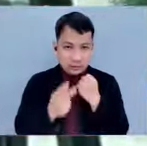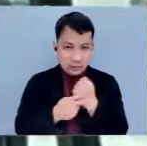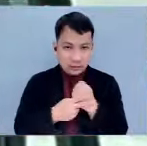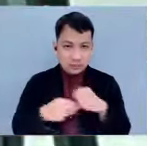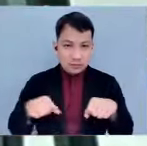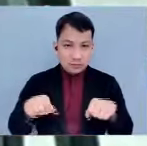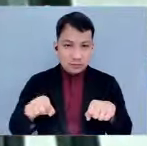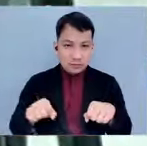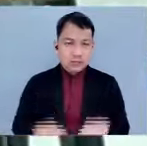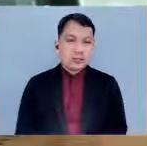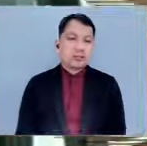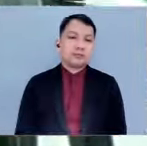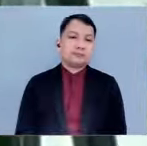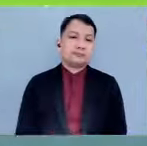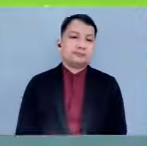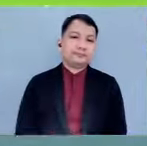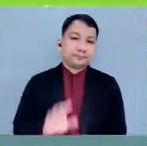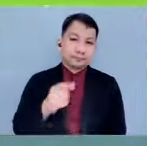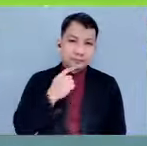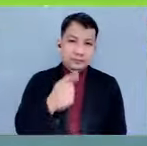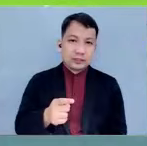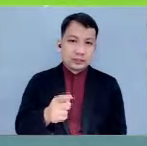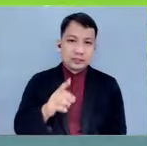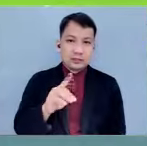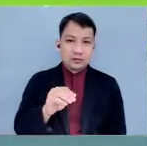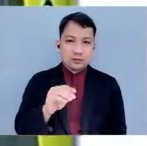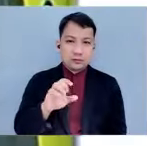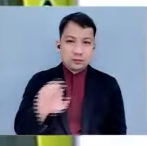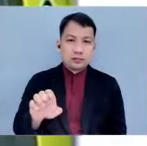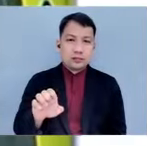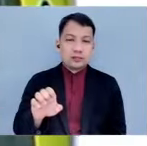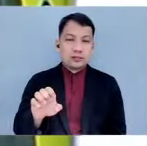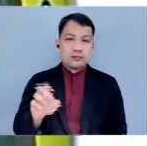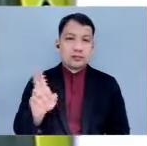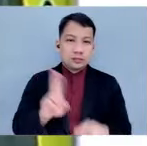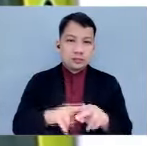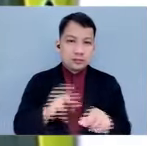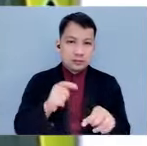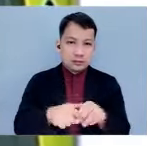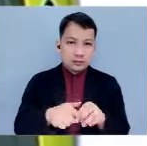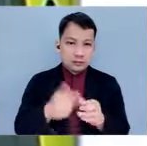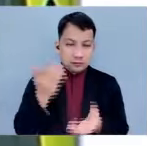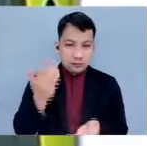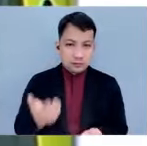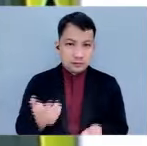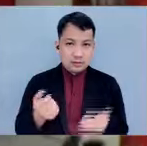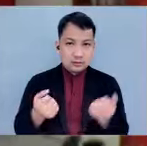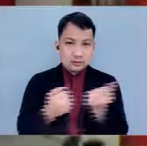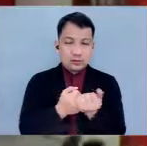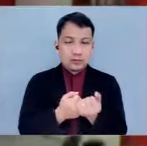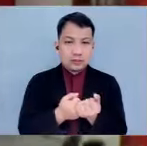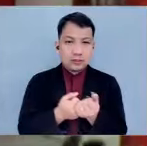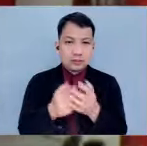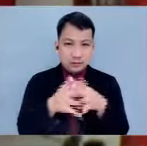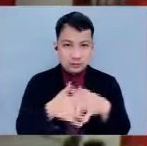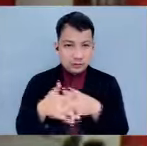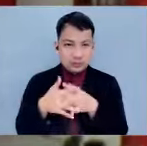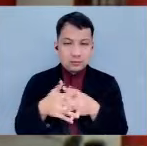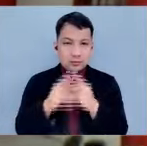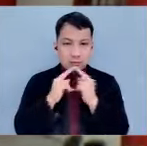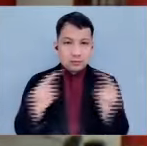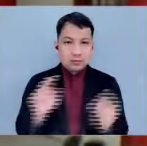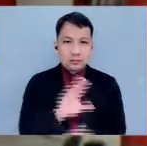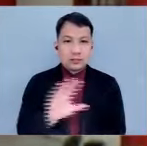gasangas Department of energy oil price Hi Amer